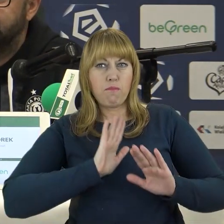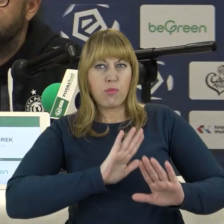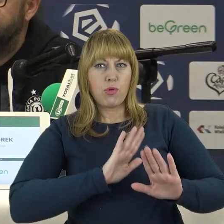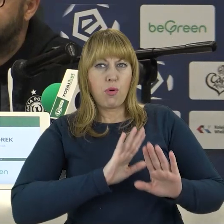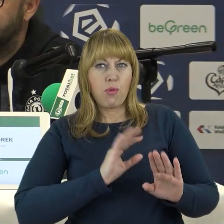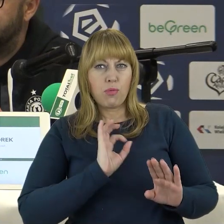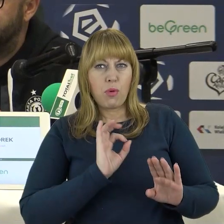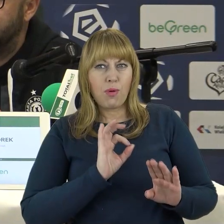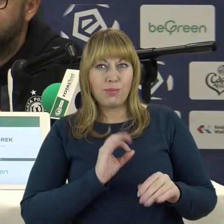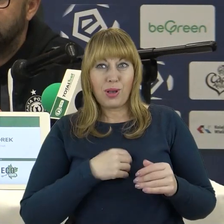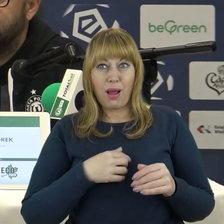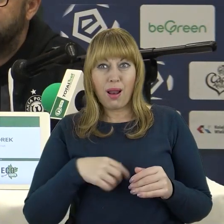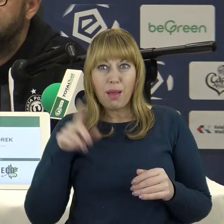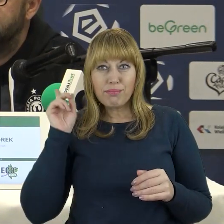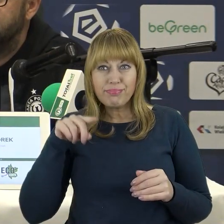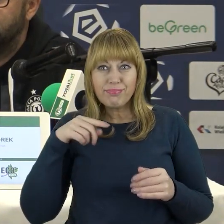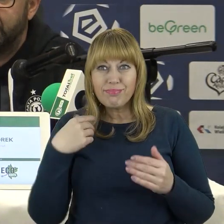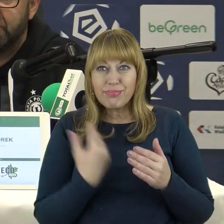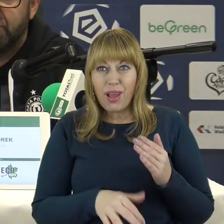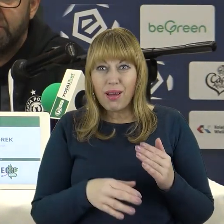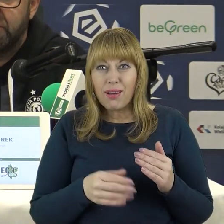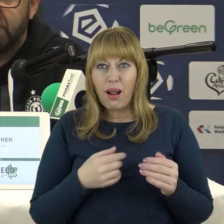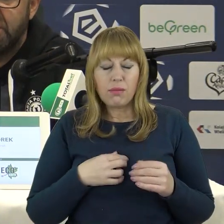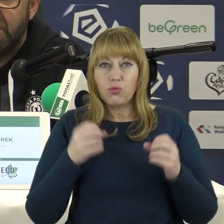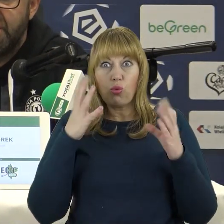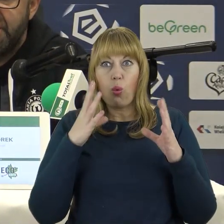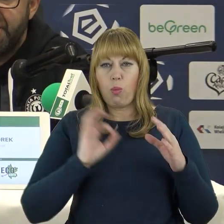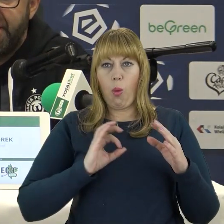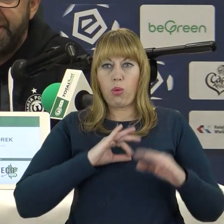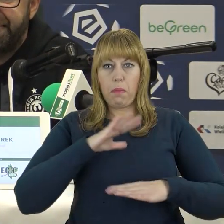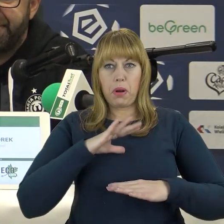spotkanie możemy przegrać, bo tak naprawdę się nic nie działo pod naszą bramką